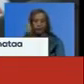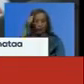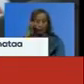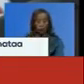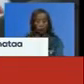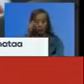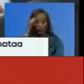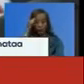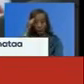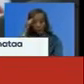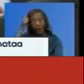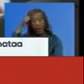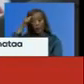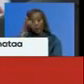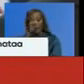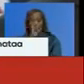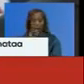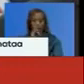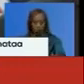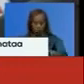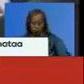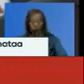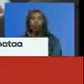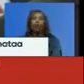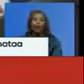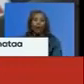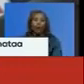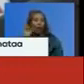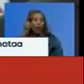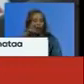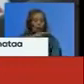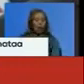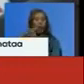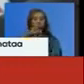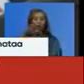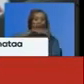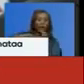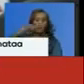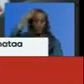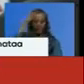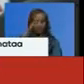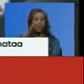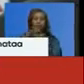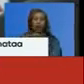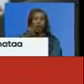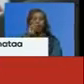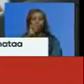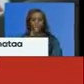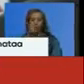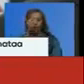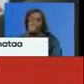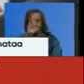ዶክተር አብይ አህመድ አሊ፣ የትውልድ ቦታ ኦሮሚያ ብሔራዊ ክልላዊ መንግስት ጅማ ዞን አጋሮ